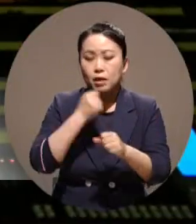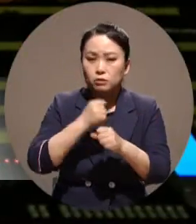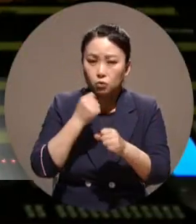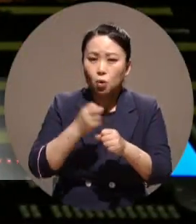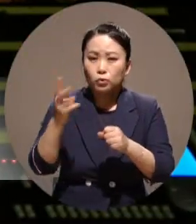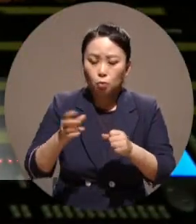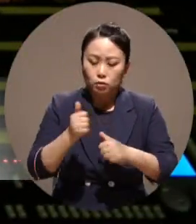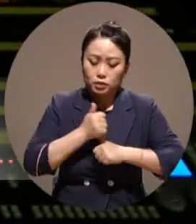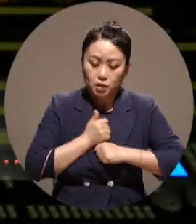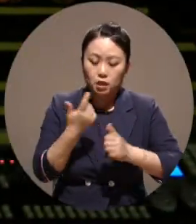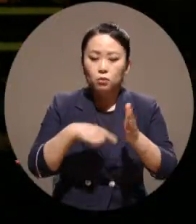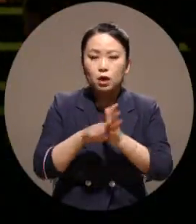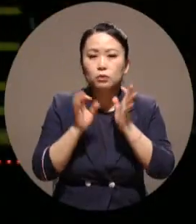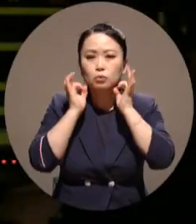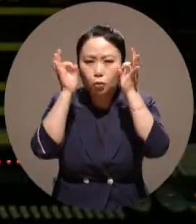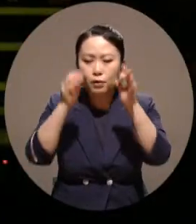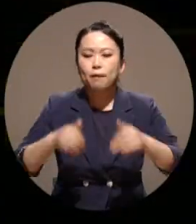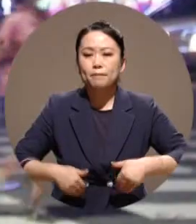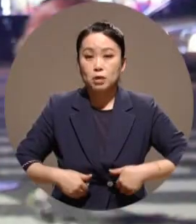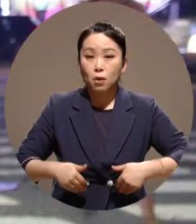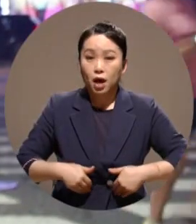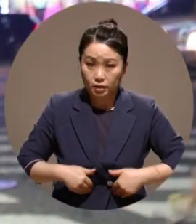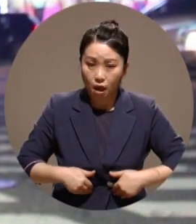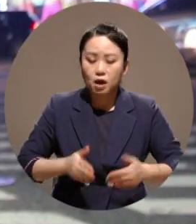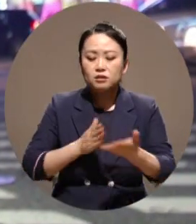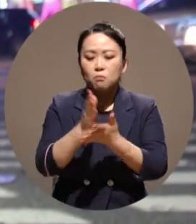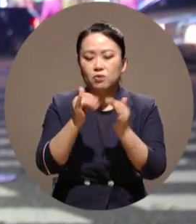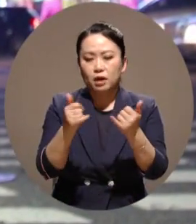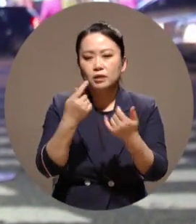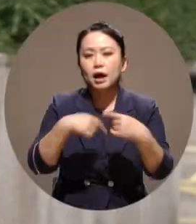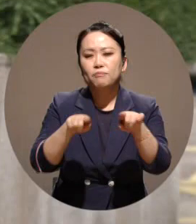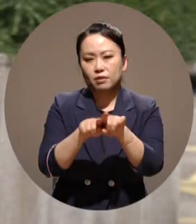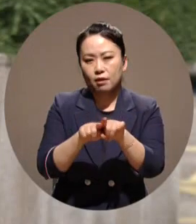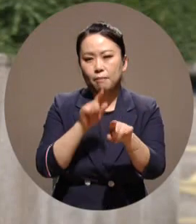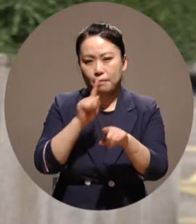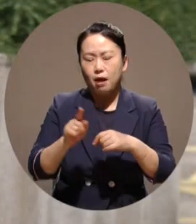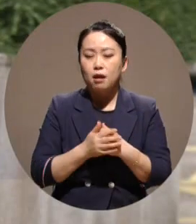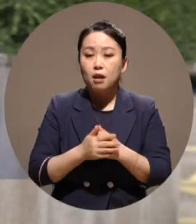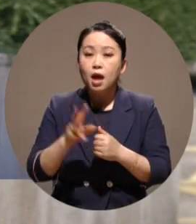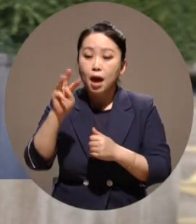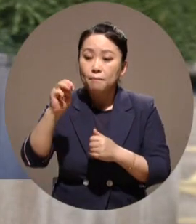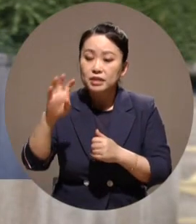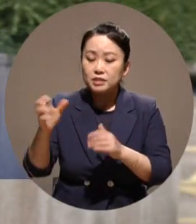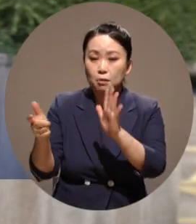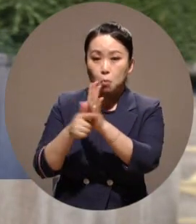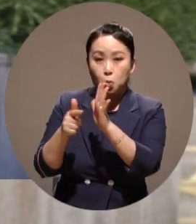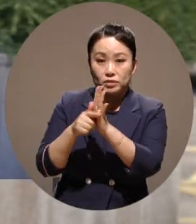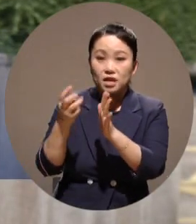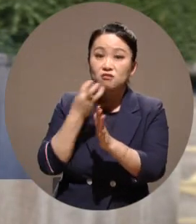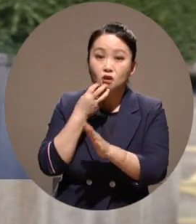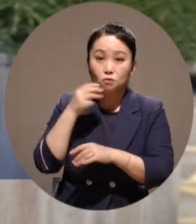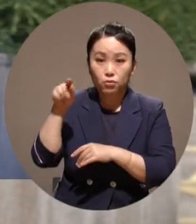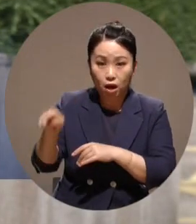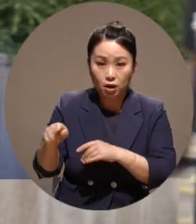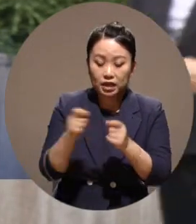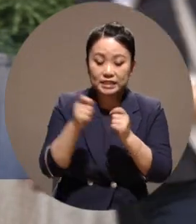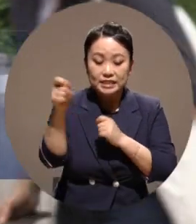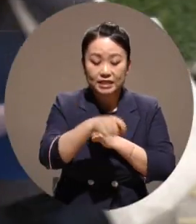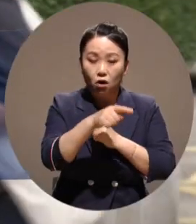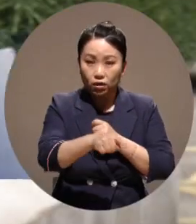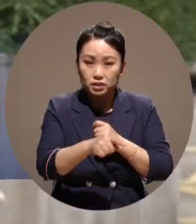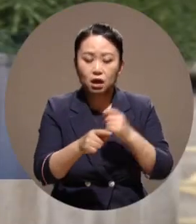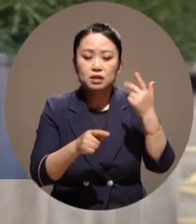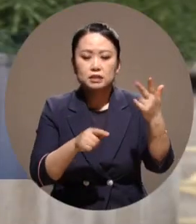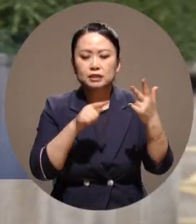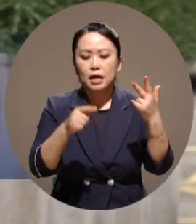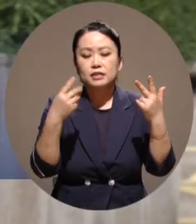노력이 필요하다는 게 전문가들의 공통된 의견입니다. MBC 본사와 계열사 간의 7대 3은